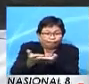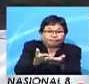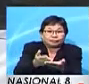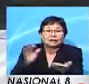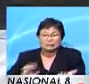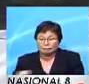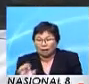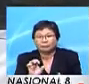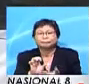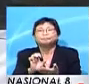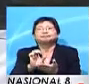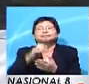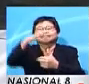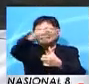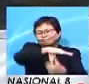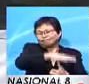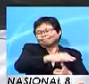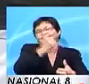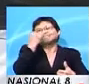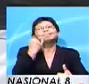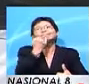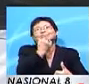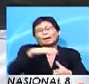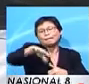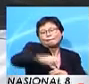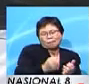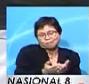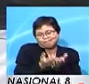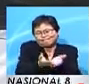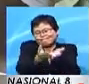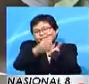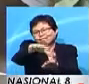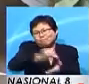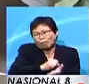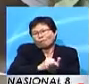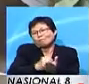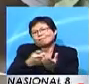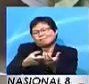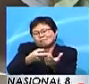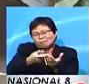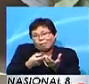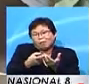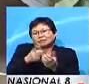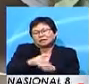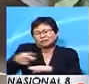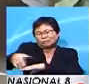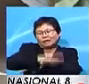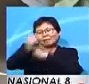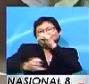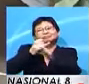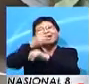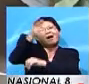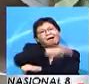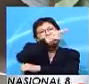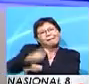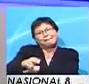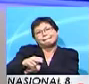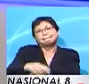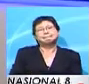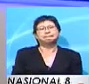tergempar mengecam tindakan Israel merampas kapal Zaituna Oliva secara haram di perairan antarabangsa.